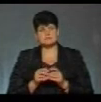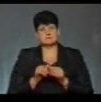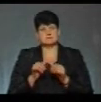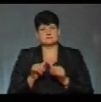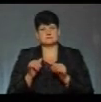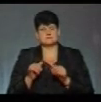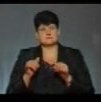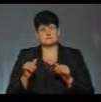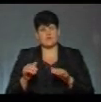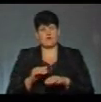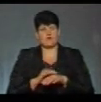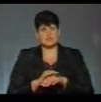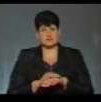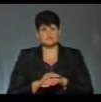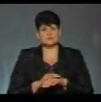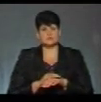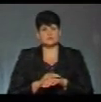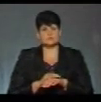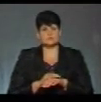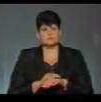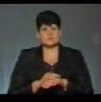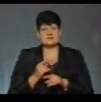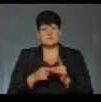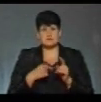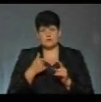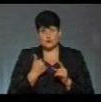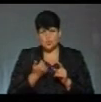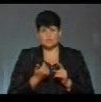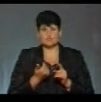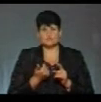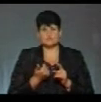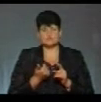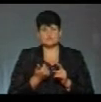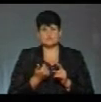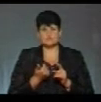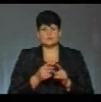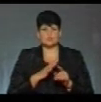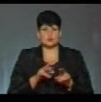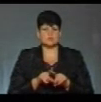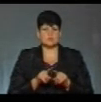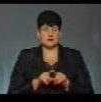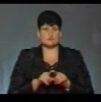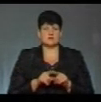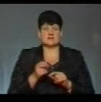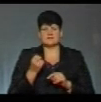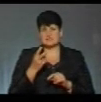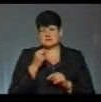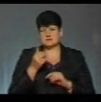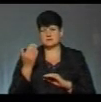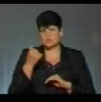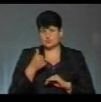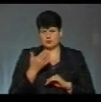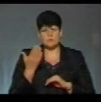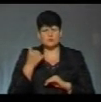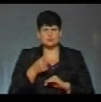збільшення. Фактично, ми вже за півроку закрили цифру 12 місяців минулого року. Скільки було